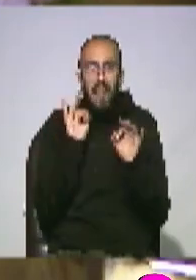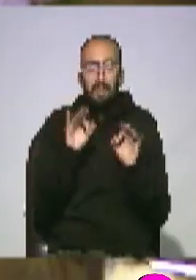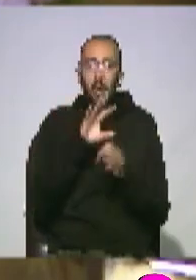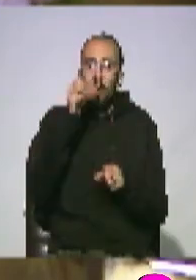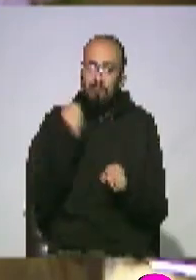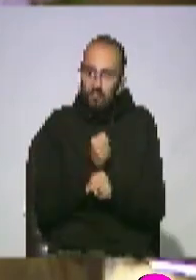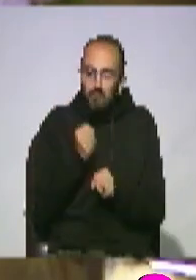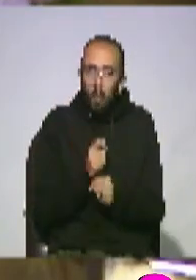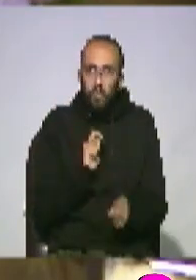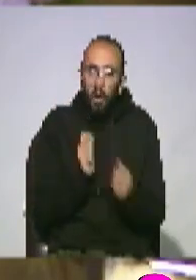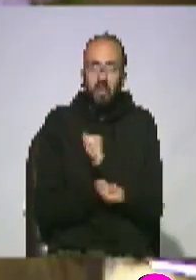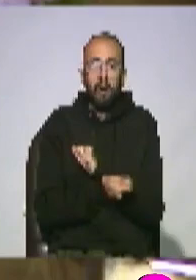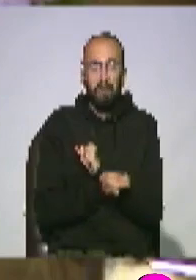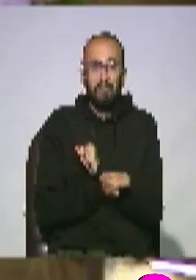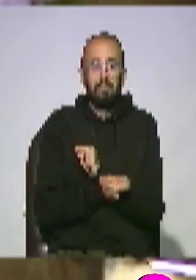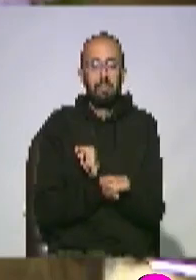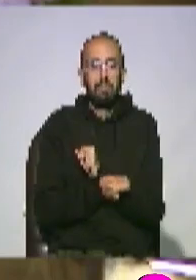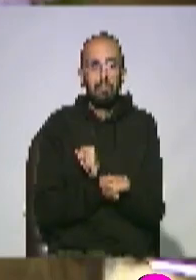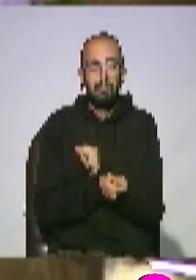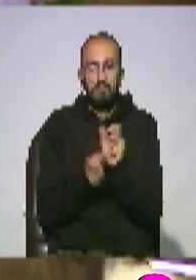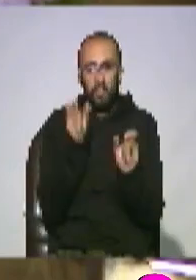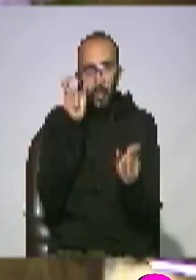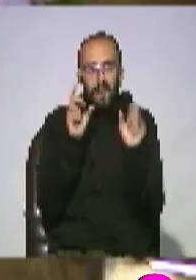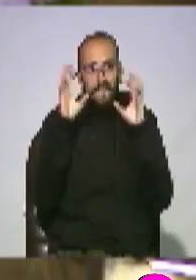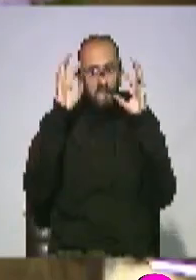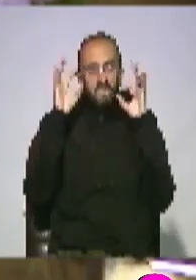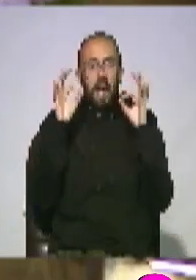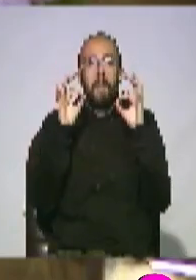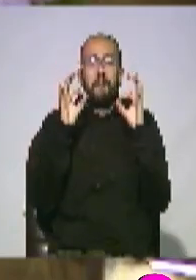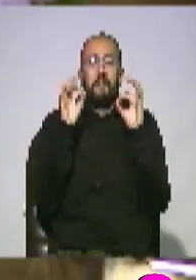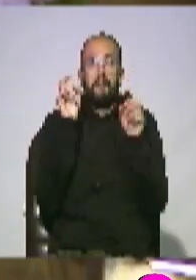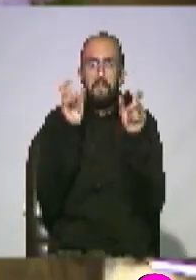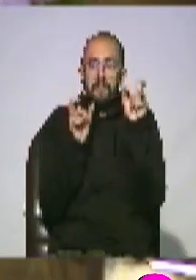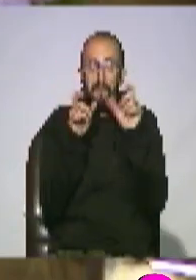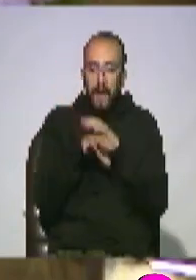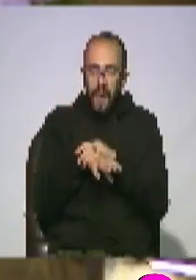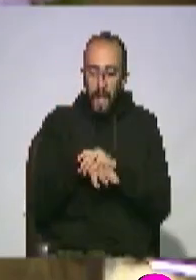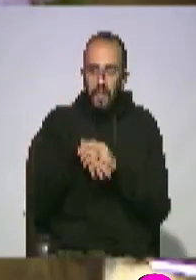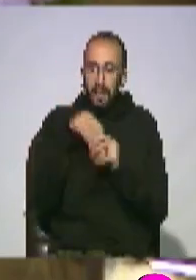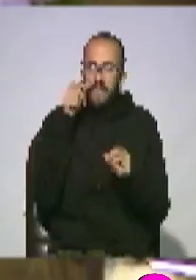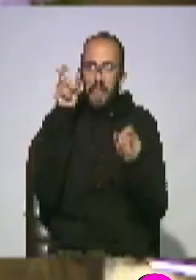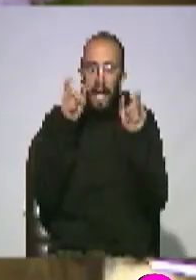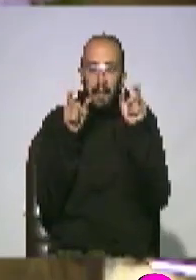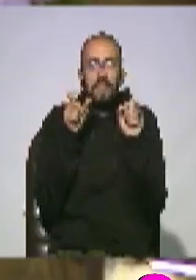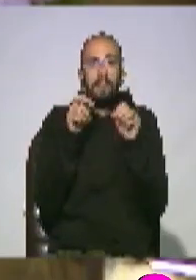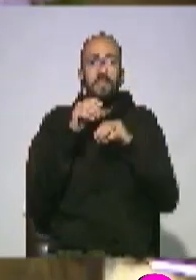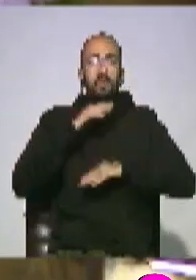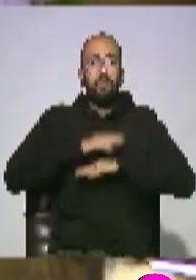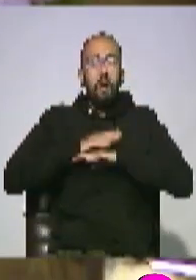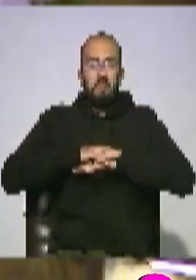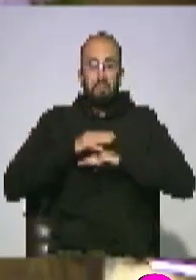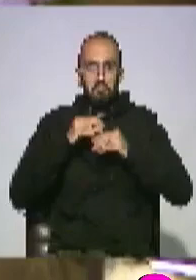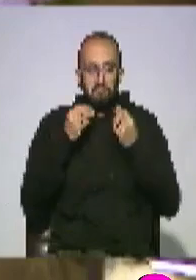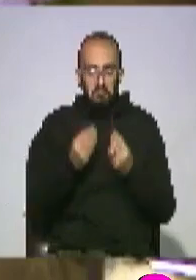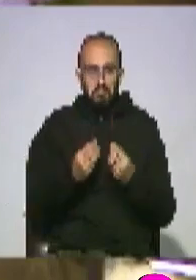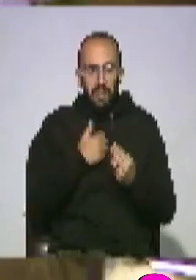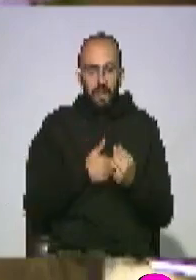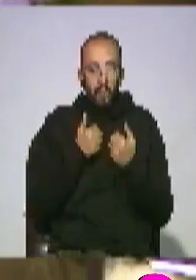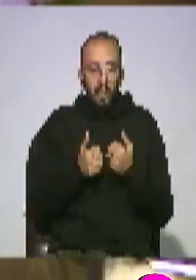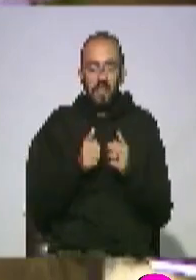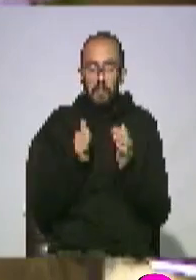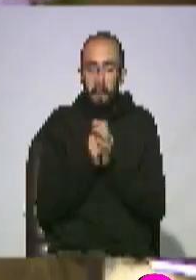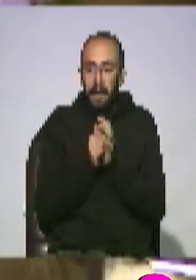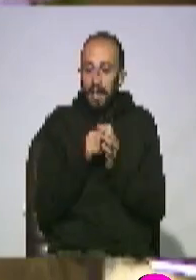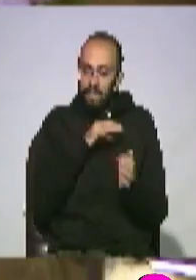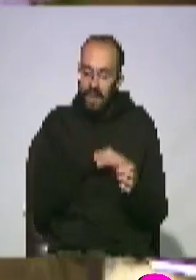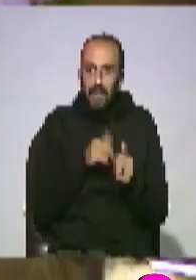نطبق ونغير بقى. يا ريت كل حد يبقى عنده وعي ازاي ان انا اطلع ناس سويه للمجتمع تفيد نفسها وتفيد بيتها اول